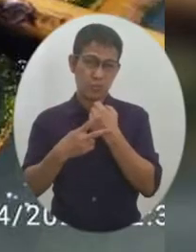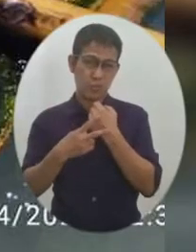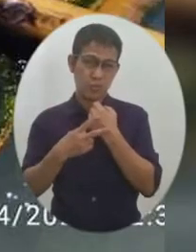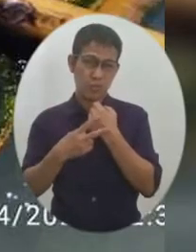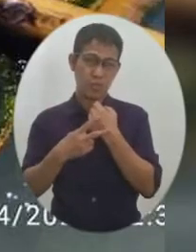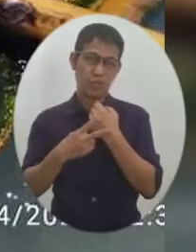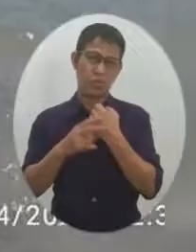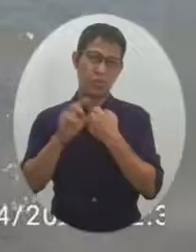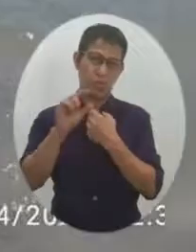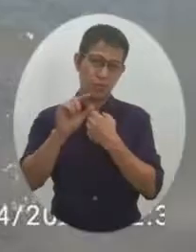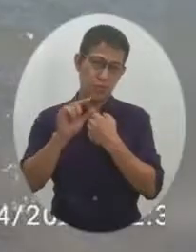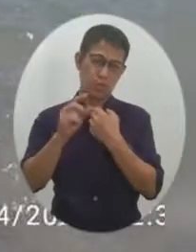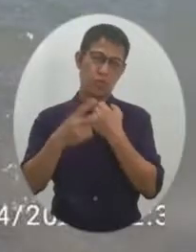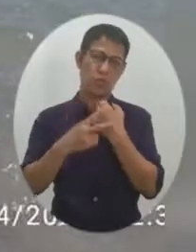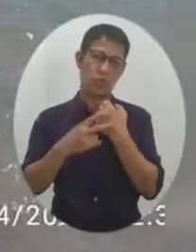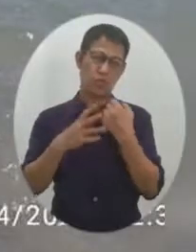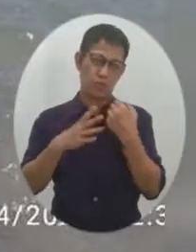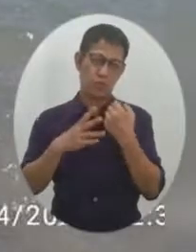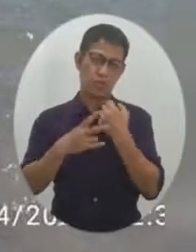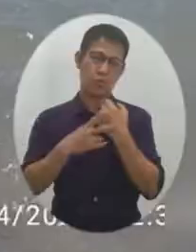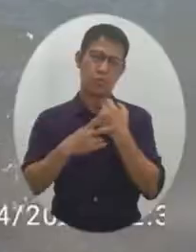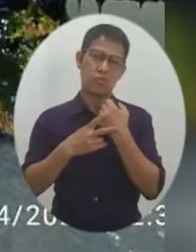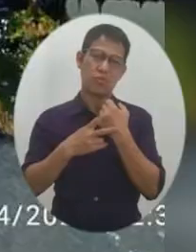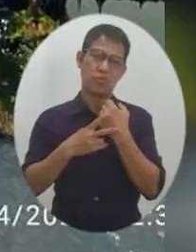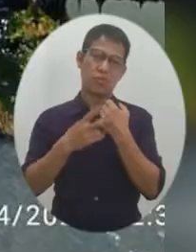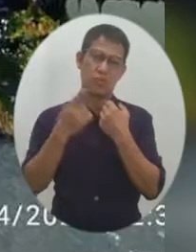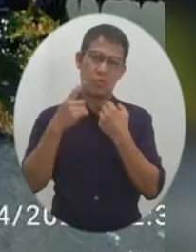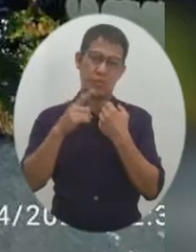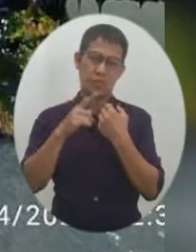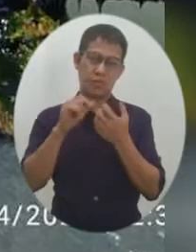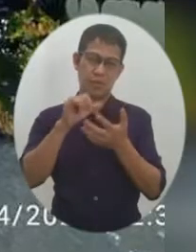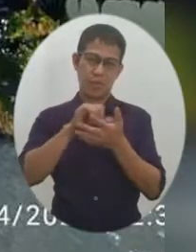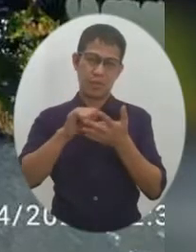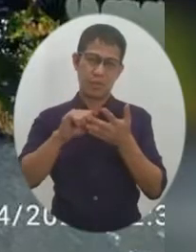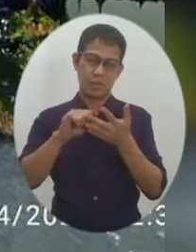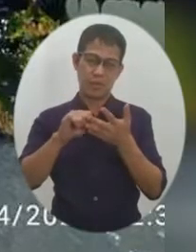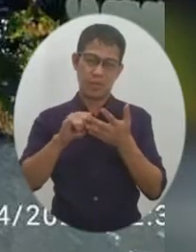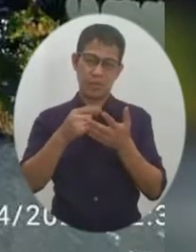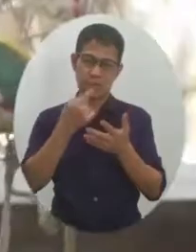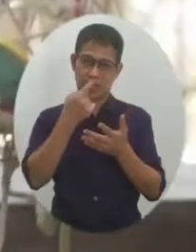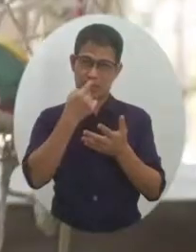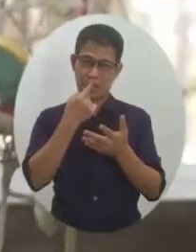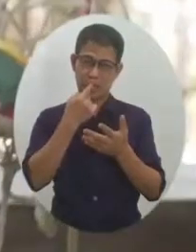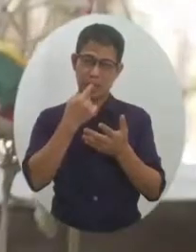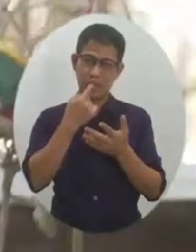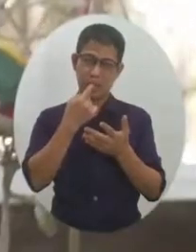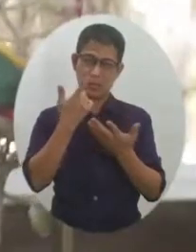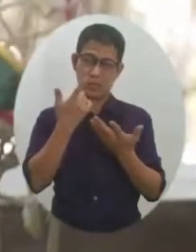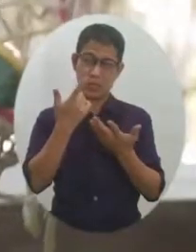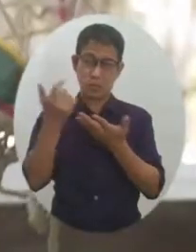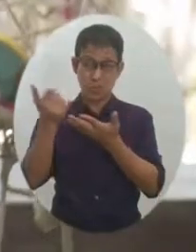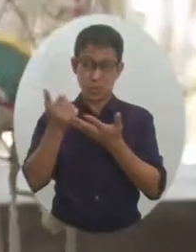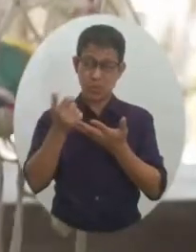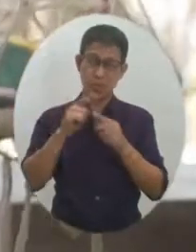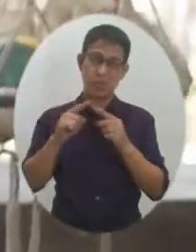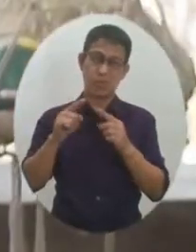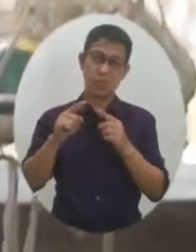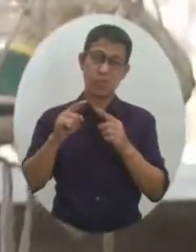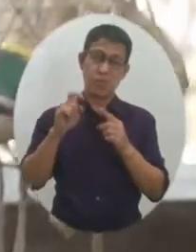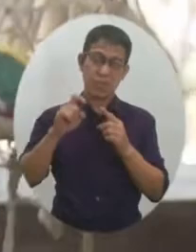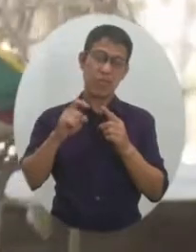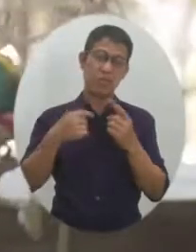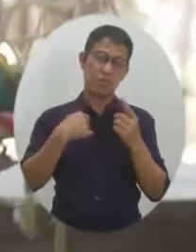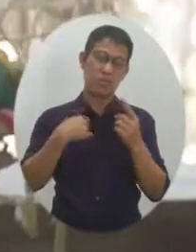yun, konting ipon-ipon, kahit maliit lang po yung kita, kahit pa paano po, yung, siyempre, kahit naman po sabihin natin tulong, hindi naman po